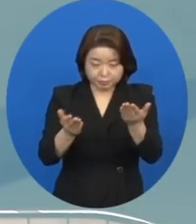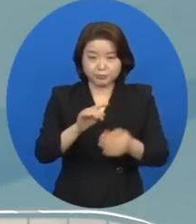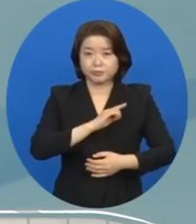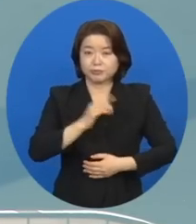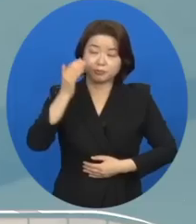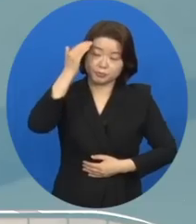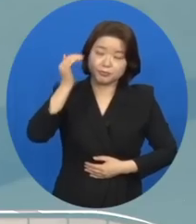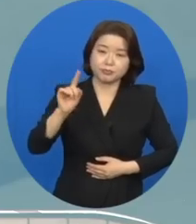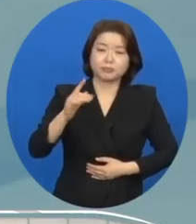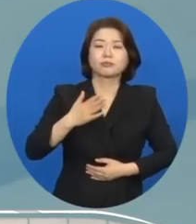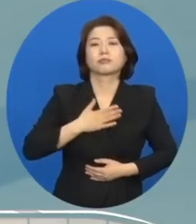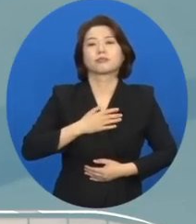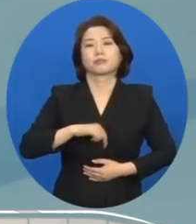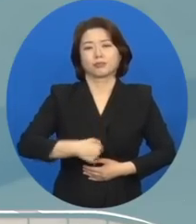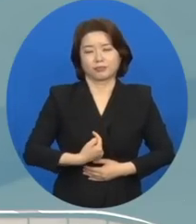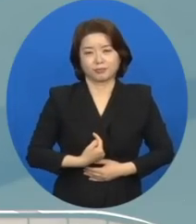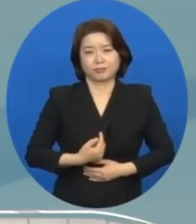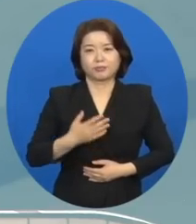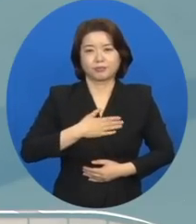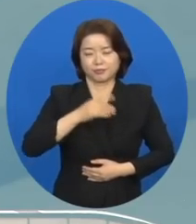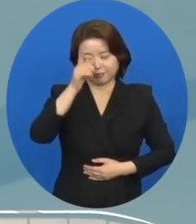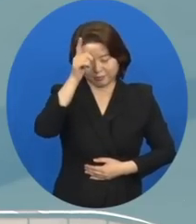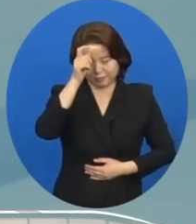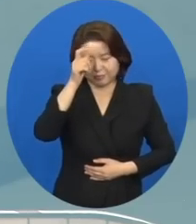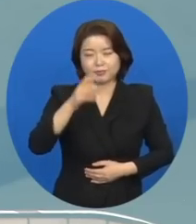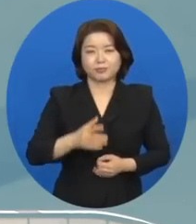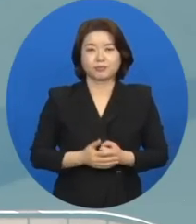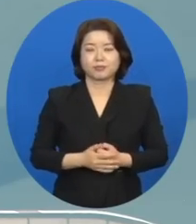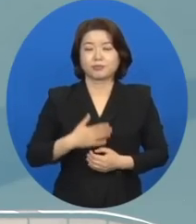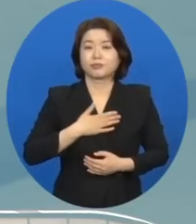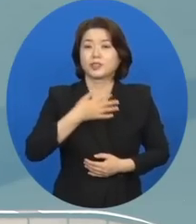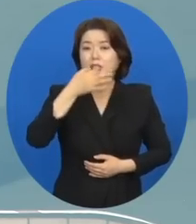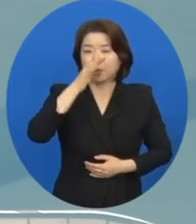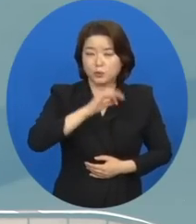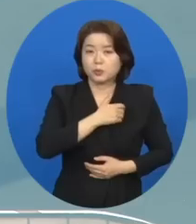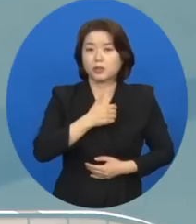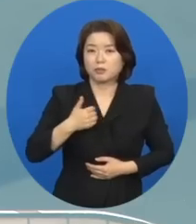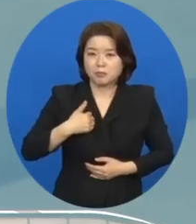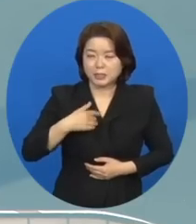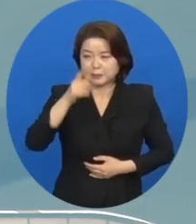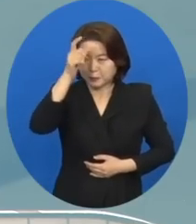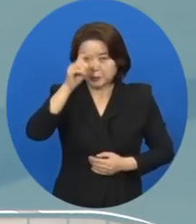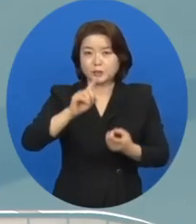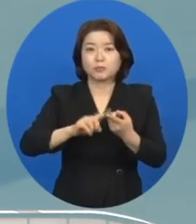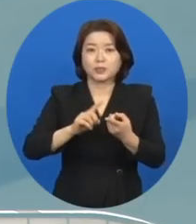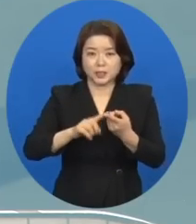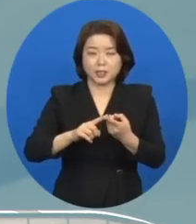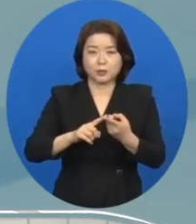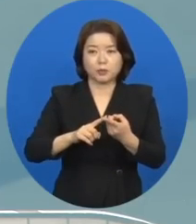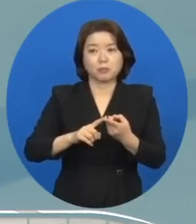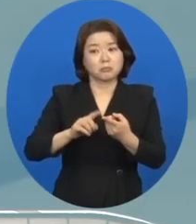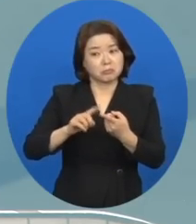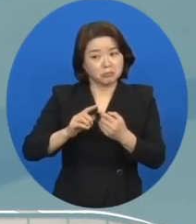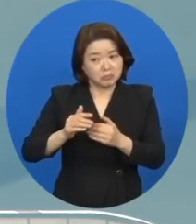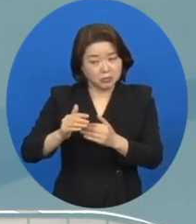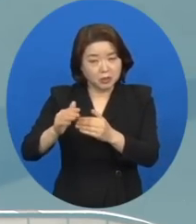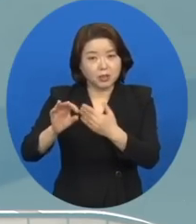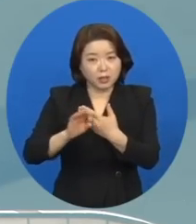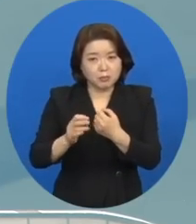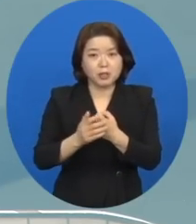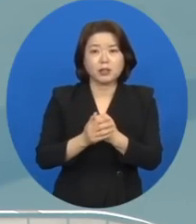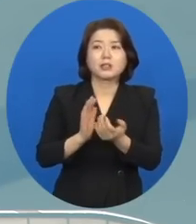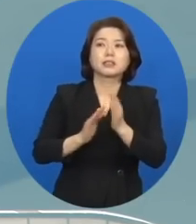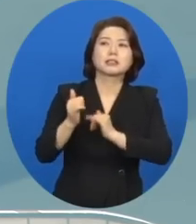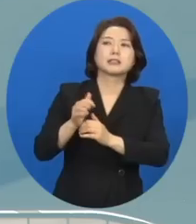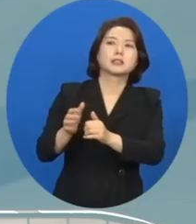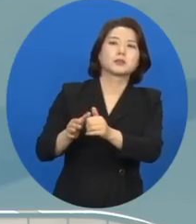바로 우리 자신입니다. 우리의 고집이죠. 내 유익과 만족과 고집대로 하게 되면요, 그 사람은 예수님을